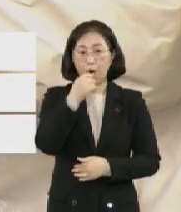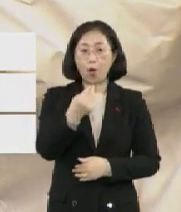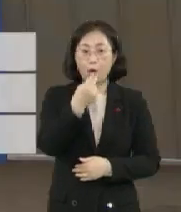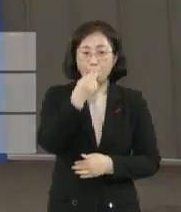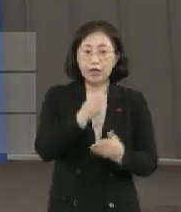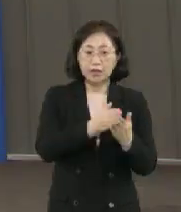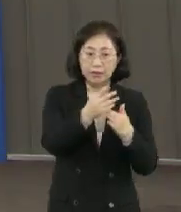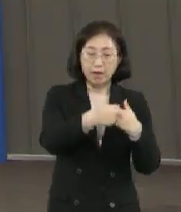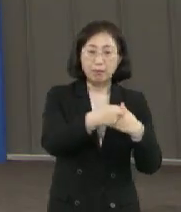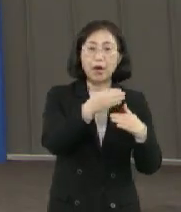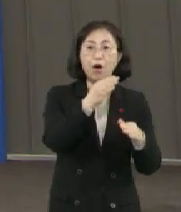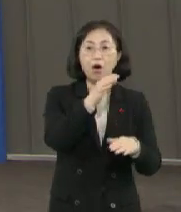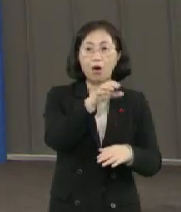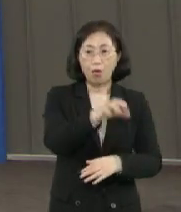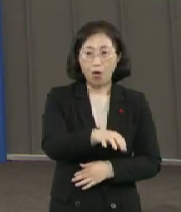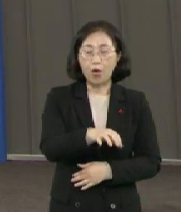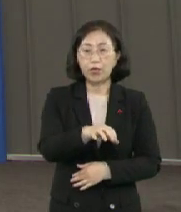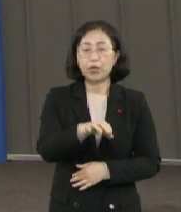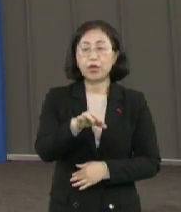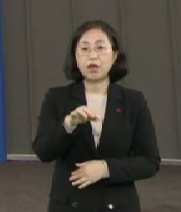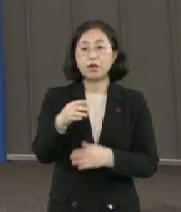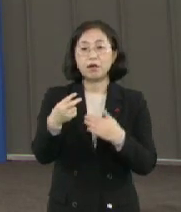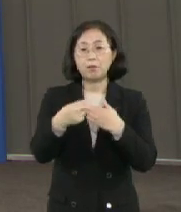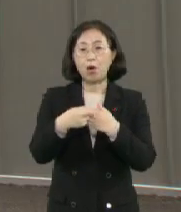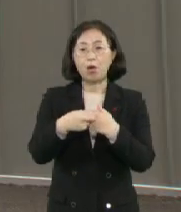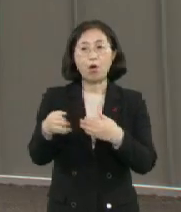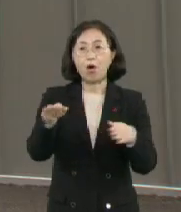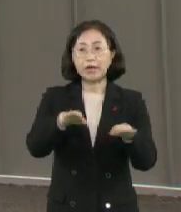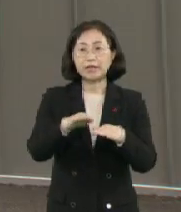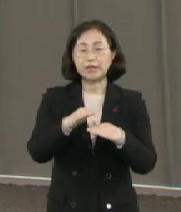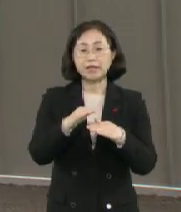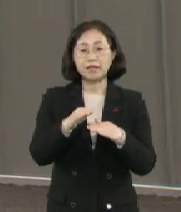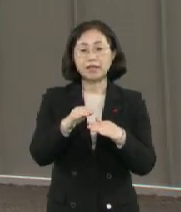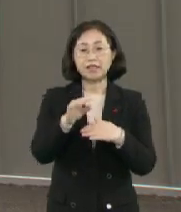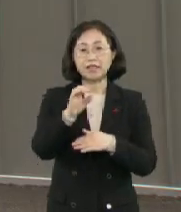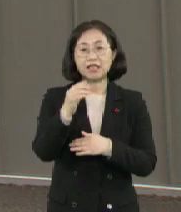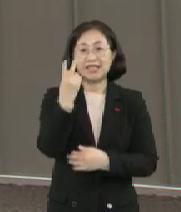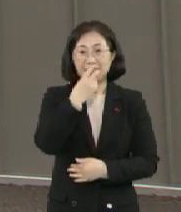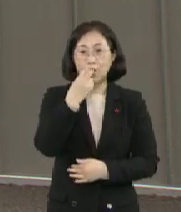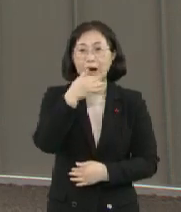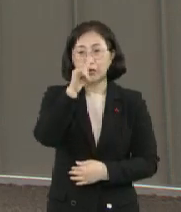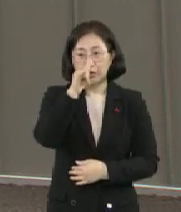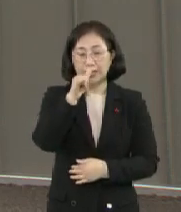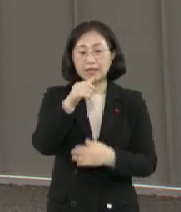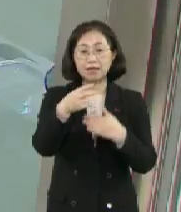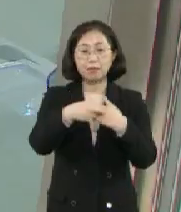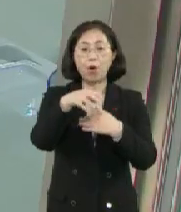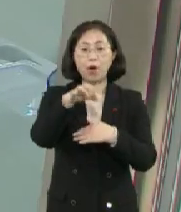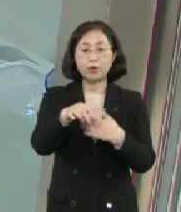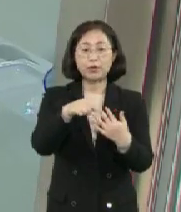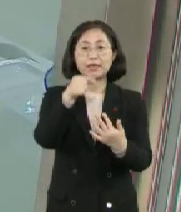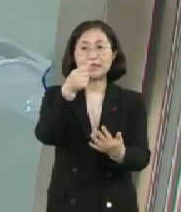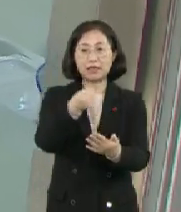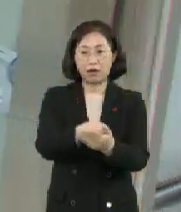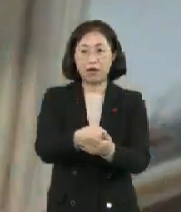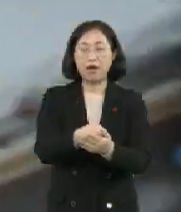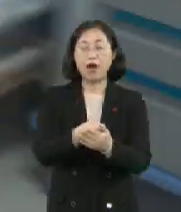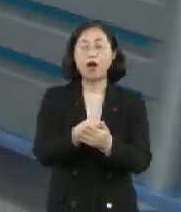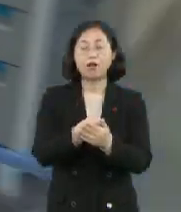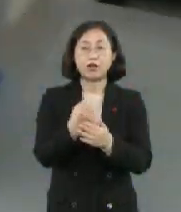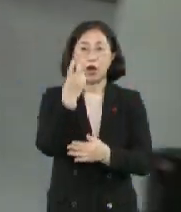클리닉과 음압 격리 병상을 보유한 의료기관을 단기 외래 진료센터로 추가 지정하는 방안을 검토하고